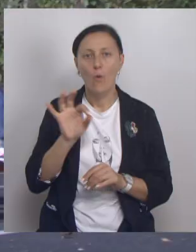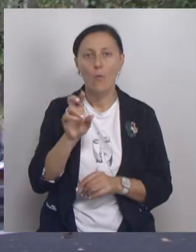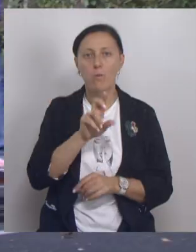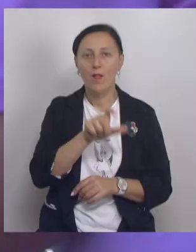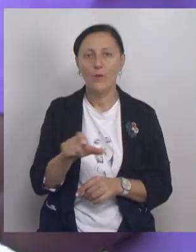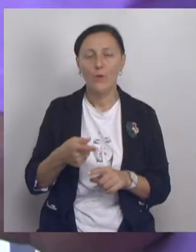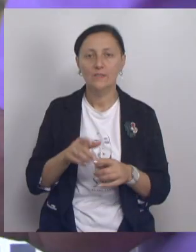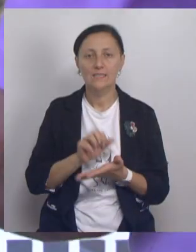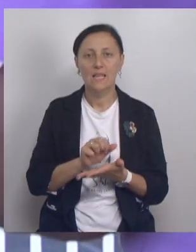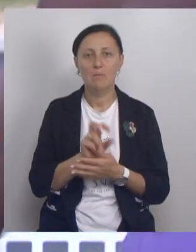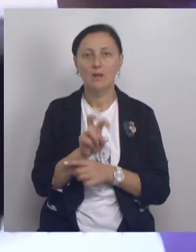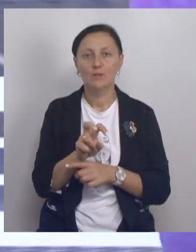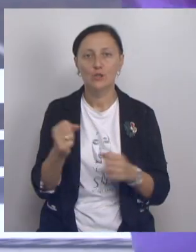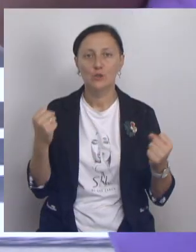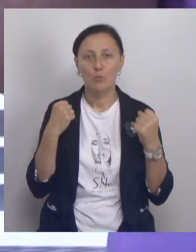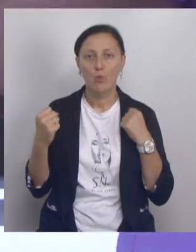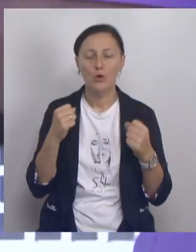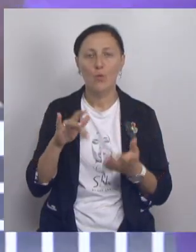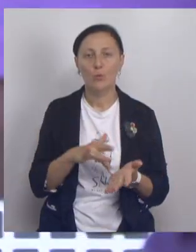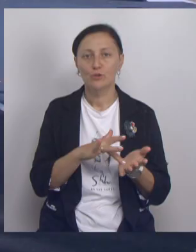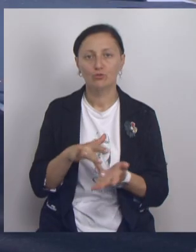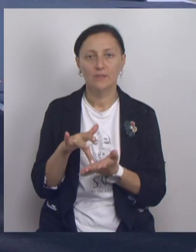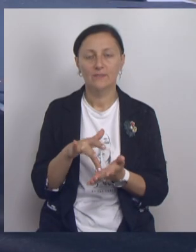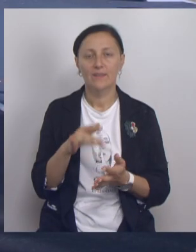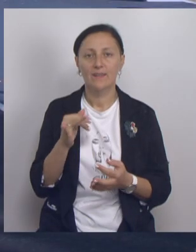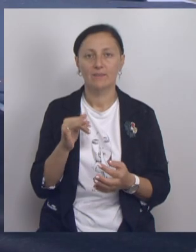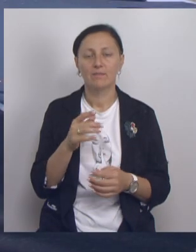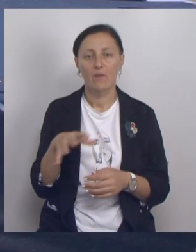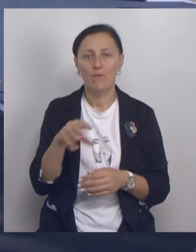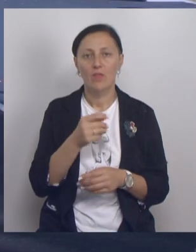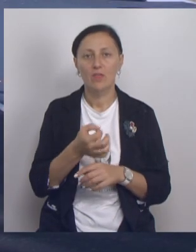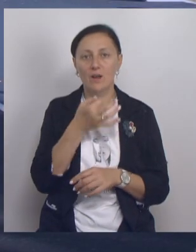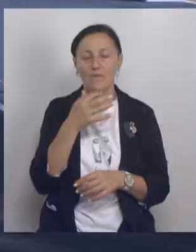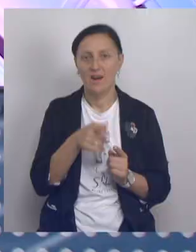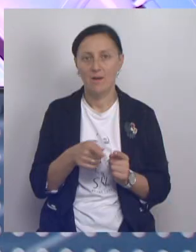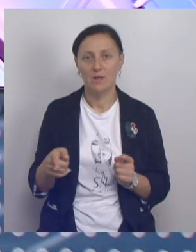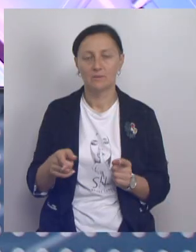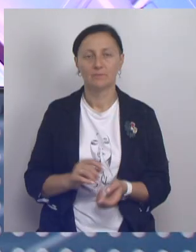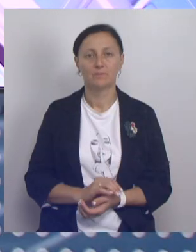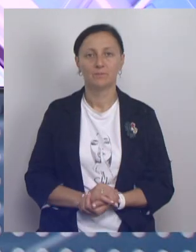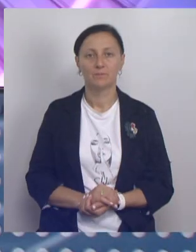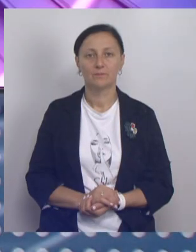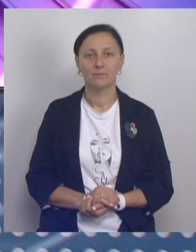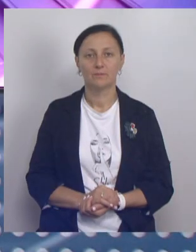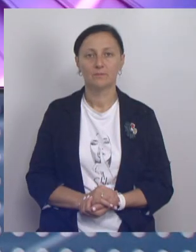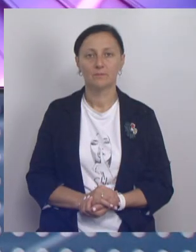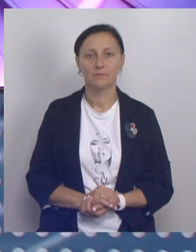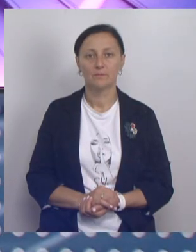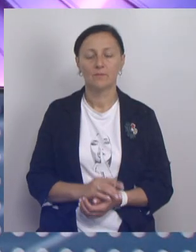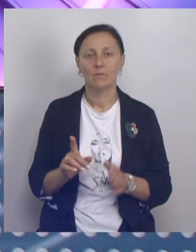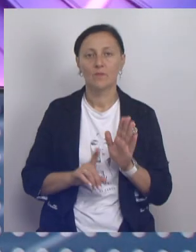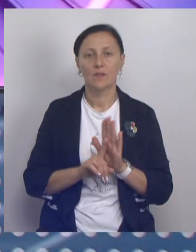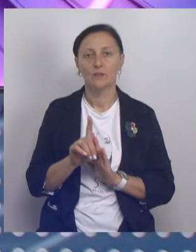которые занимаются спортом, творчеством, путешествуют и наслаждаются своим золотым временем. Об этом далее, а